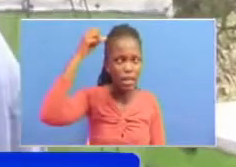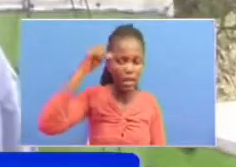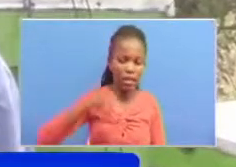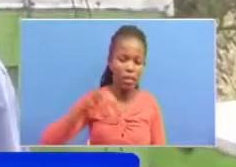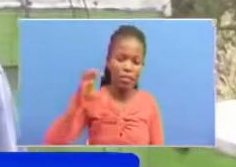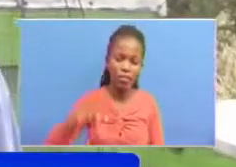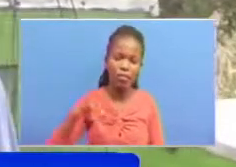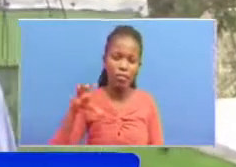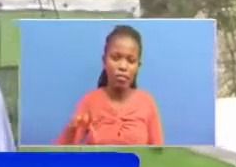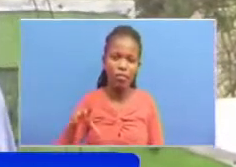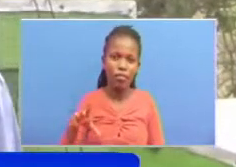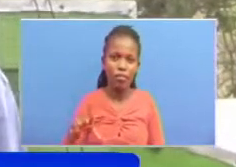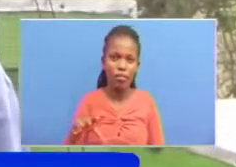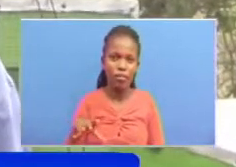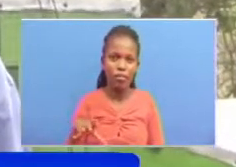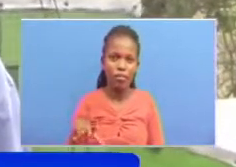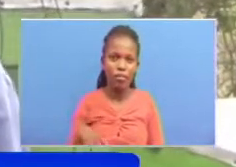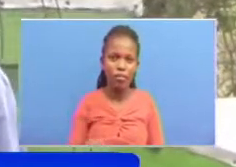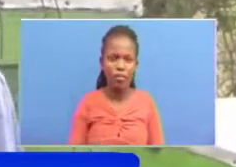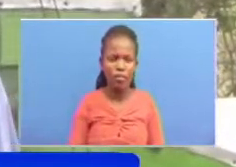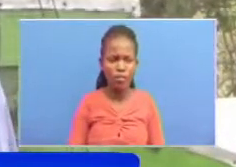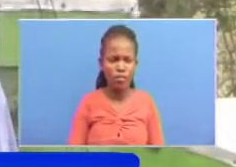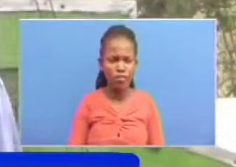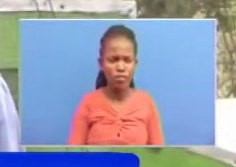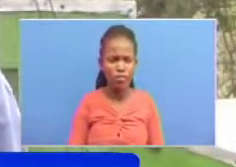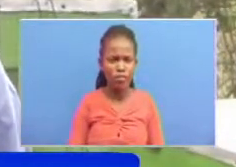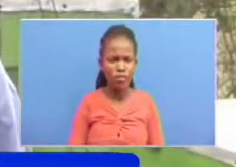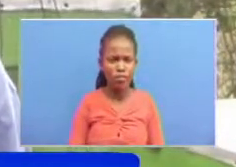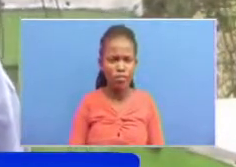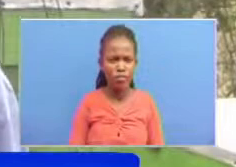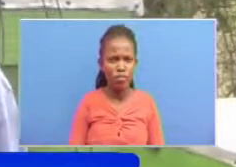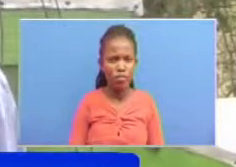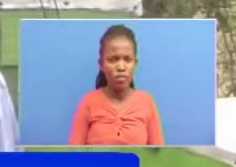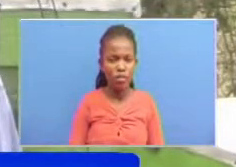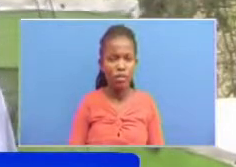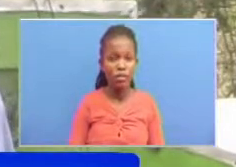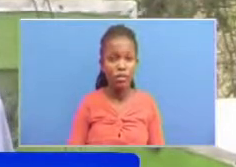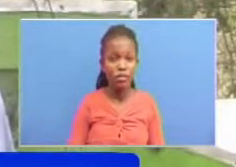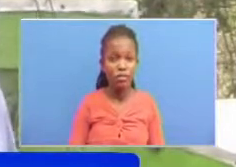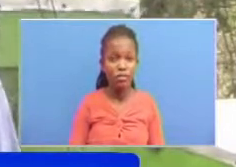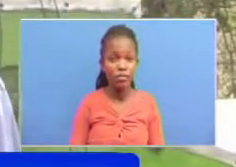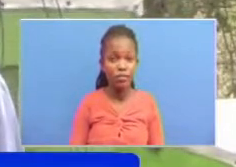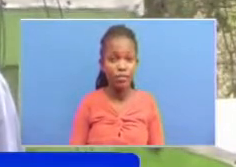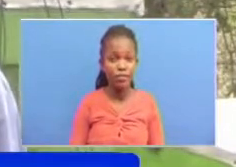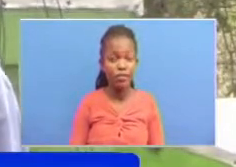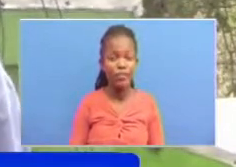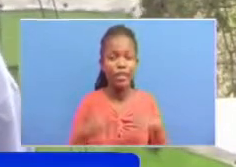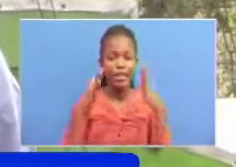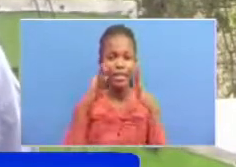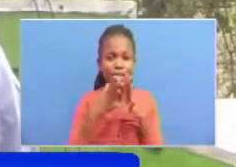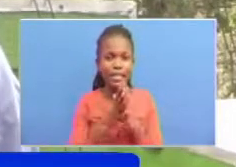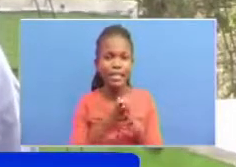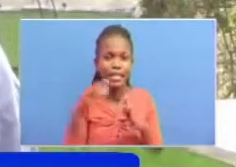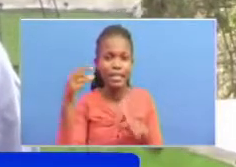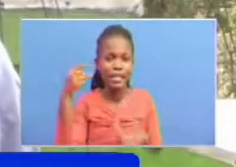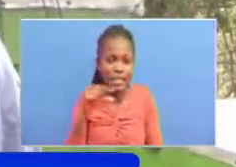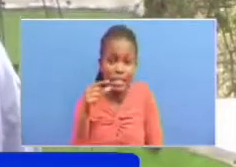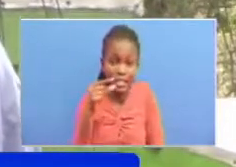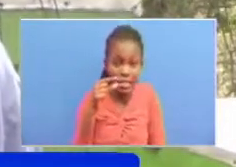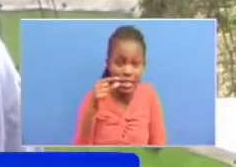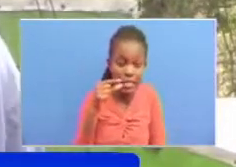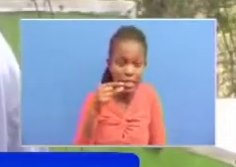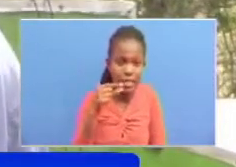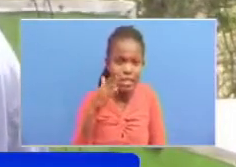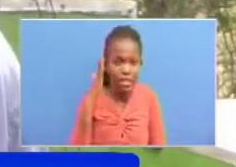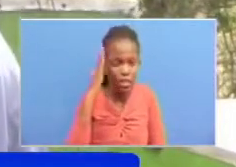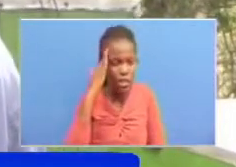Nikuka haku kwezo idea ya miti kana ulau kuwa miti. Na miti isu ya lau kani tithi ya watu isi. Tukua